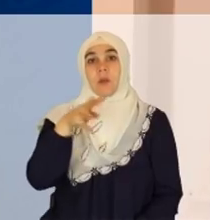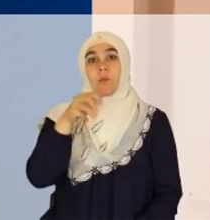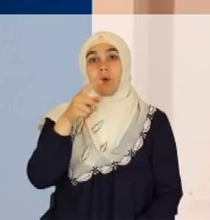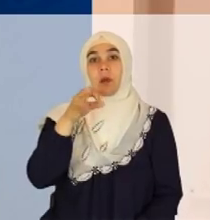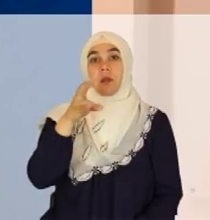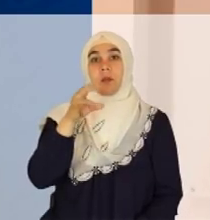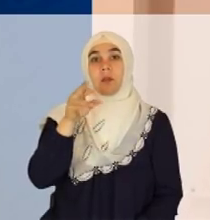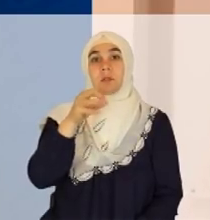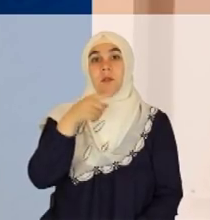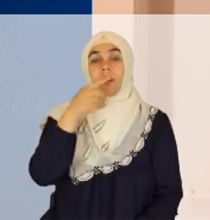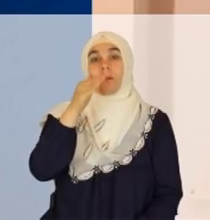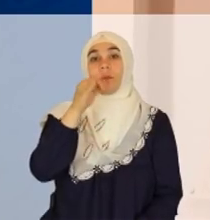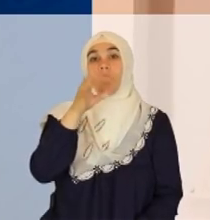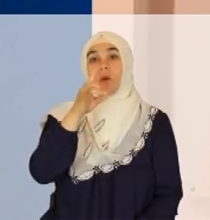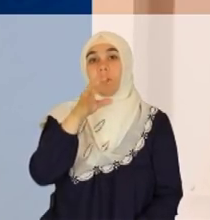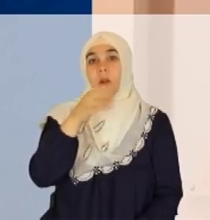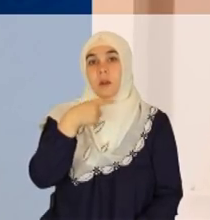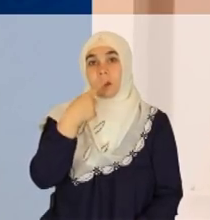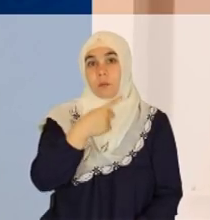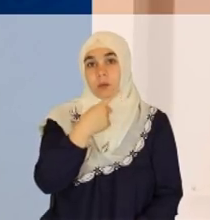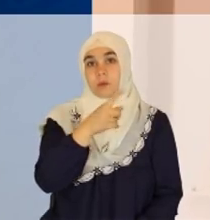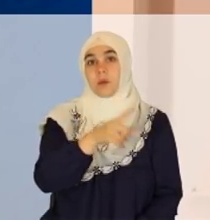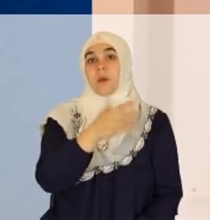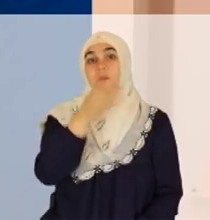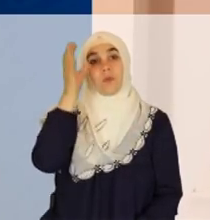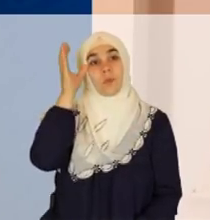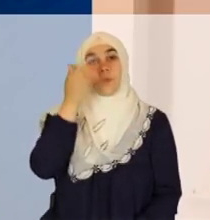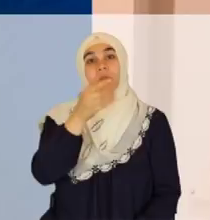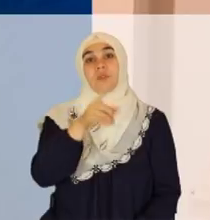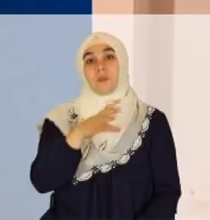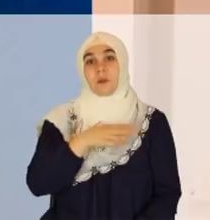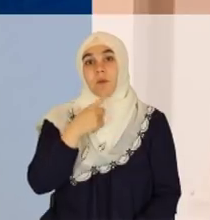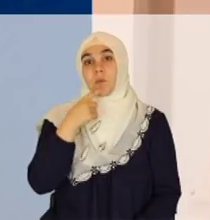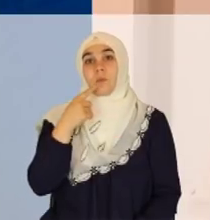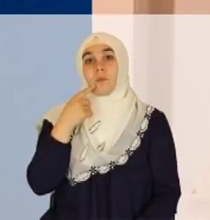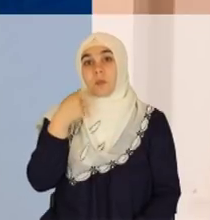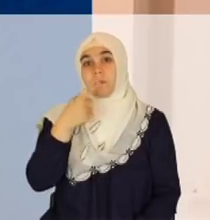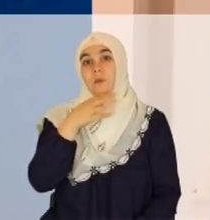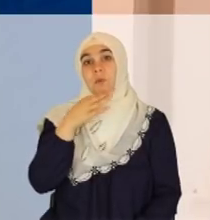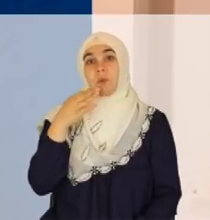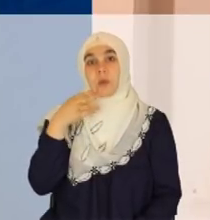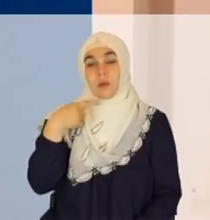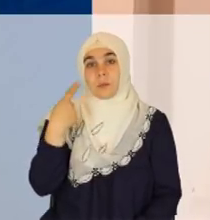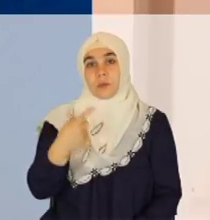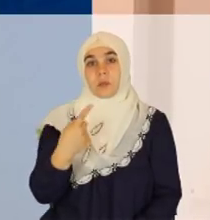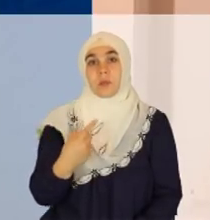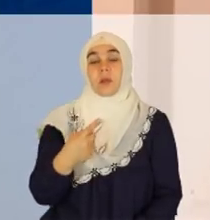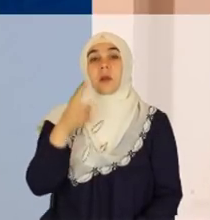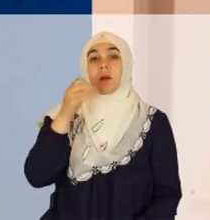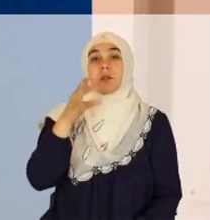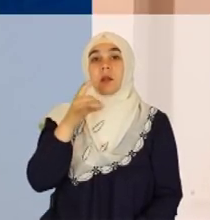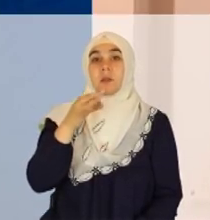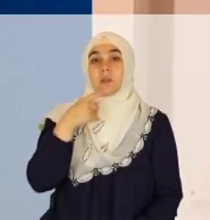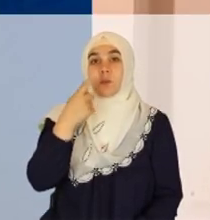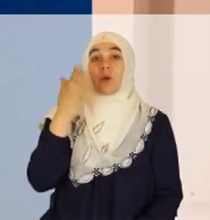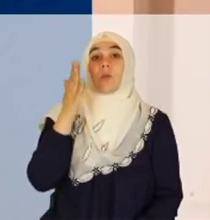Muhaddislar, fuqaholar, mufassirlar, boshqa ulamolarning ko'plari aytadilarki, Xizr